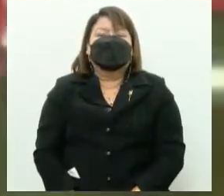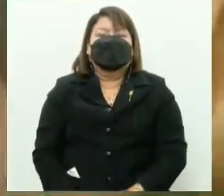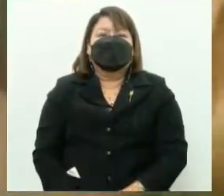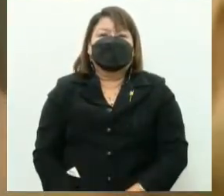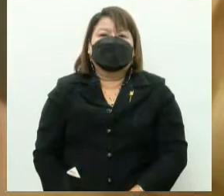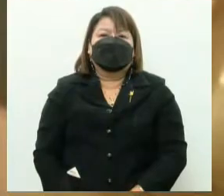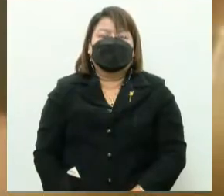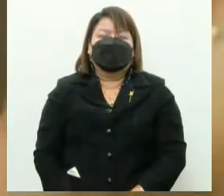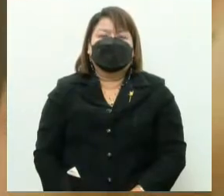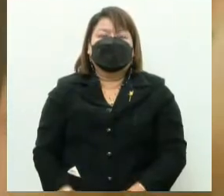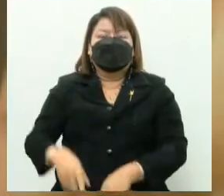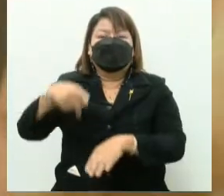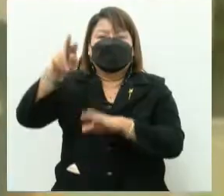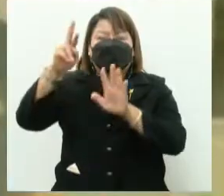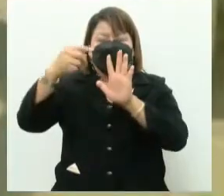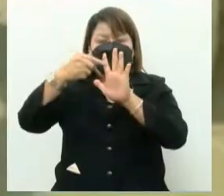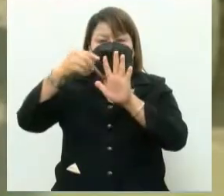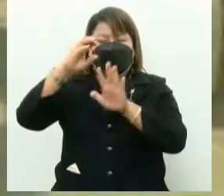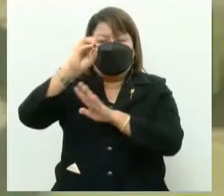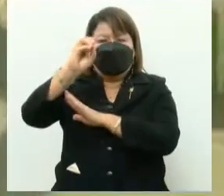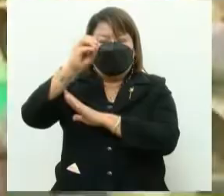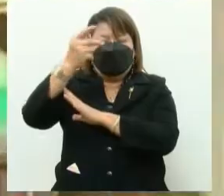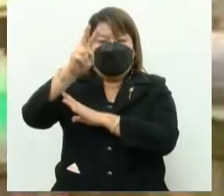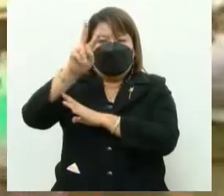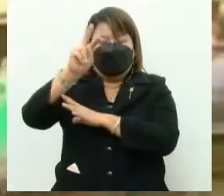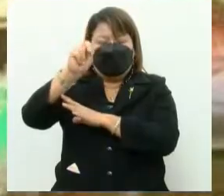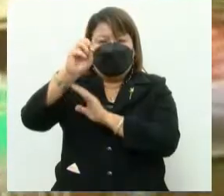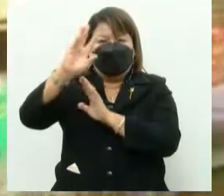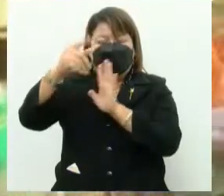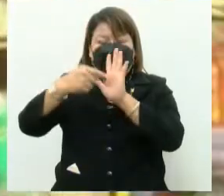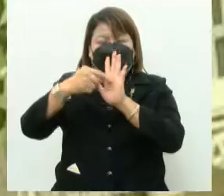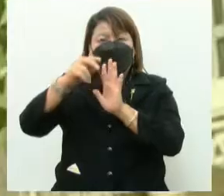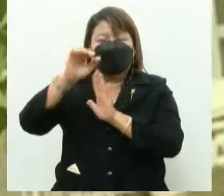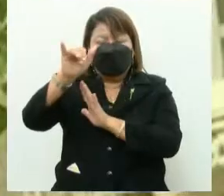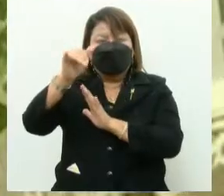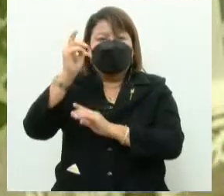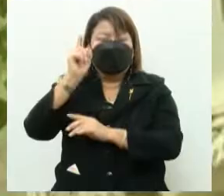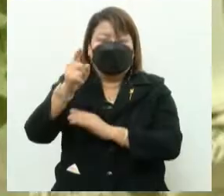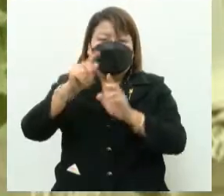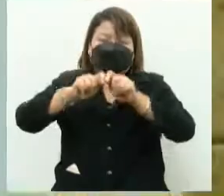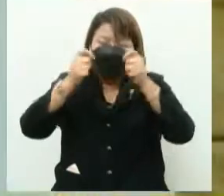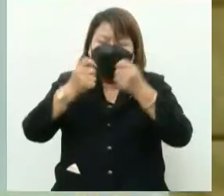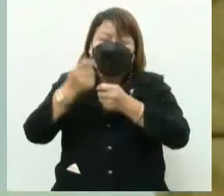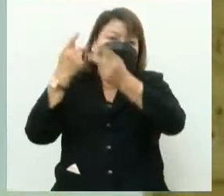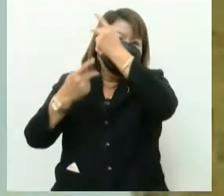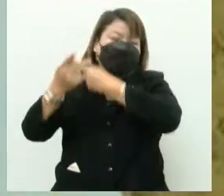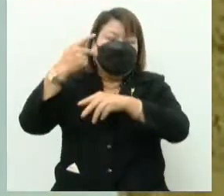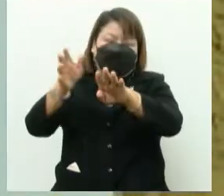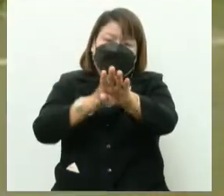2524ประโคนชัยเป็นอำเภอที่มีประวัติศาสตร์มาอย่างยาวนานมีวัฒนธรรมประเพณีที่เป็นเอก